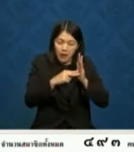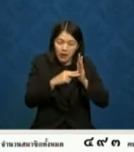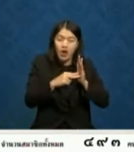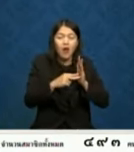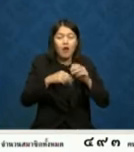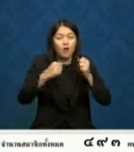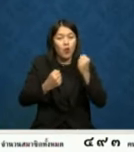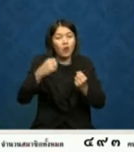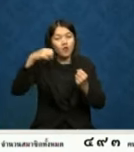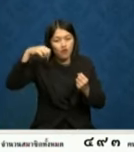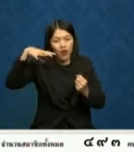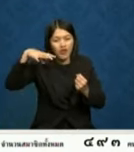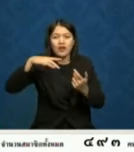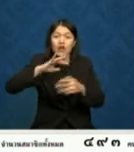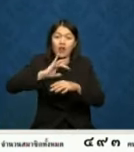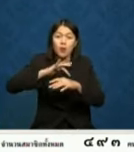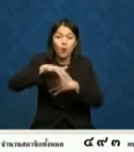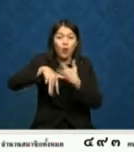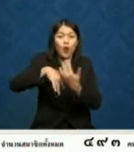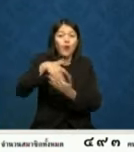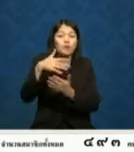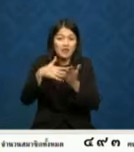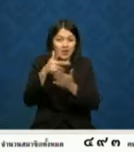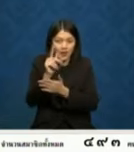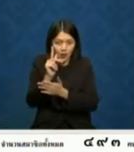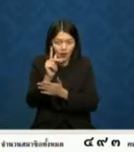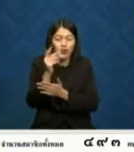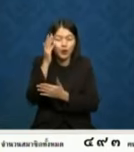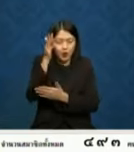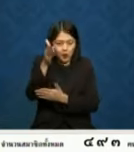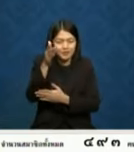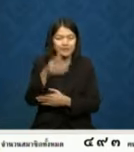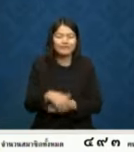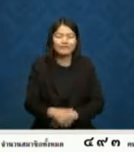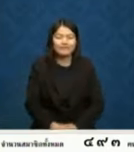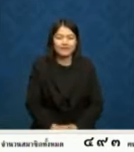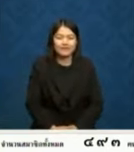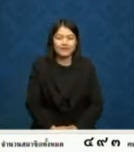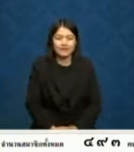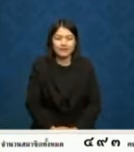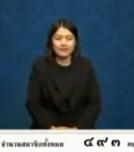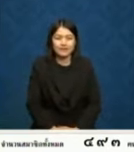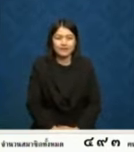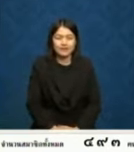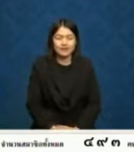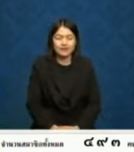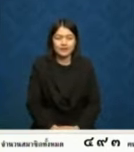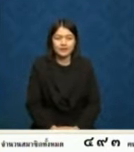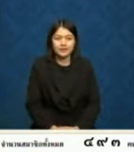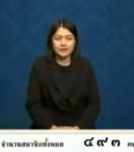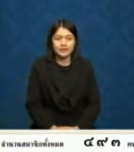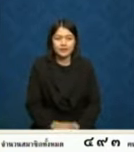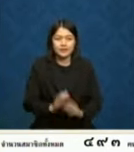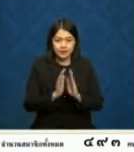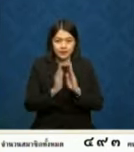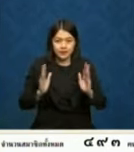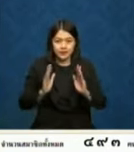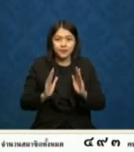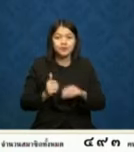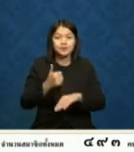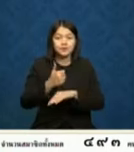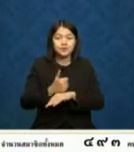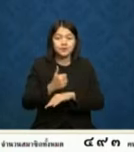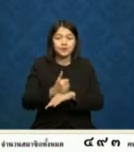เรื่องของ GreenEnergyในอนาคตต่อไปขอบพระคุณครับครับขอบคุณท่านรัฐมนตรี